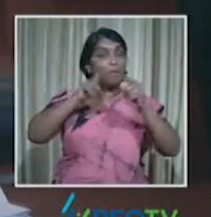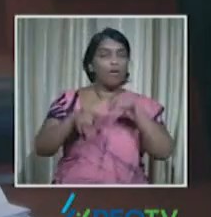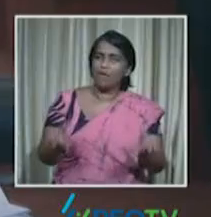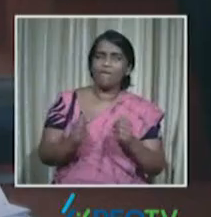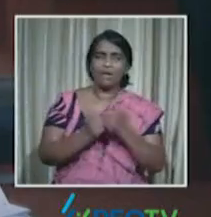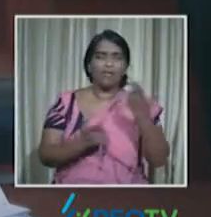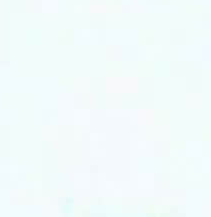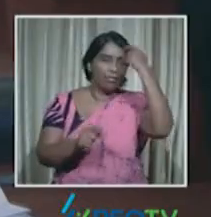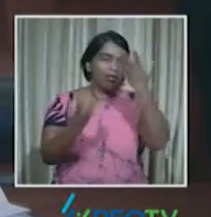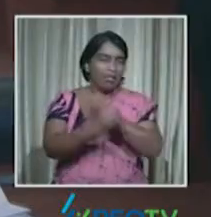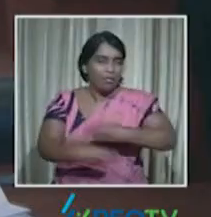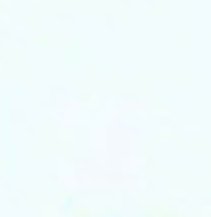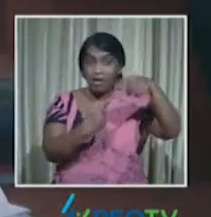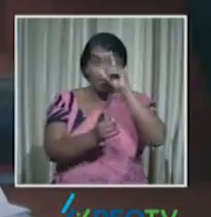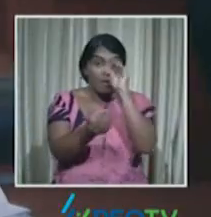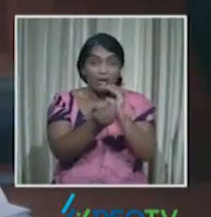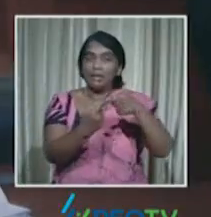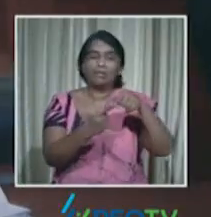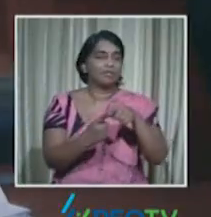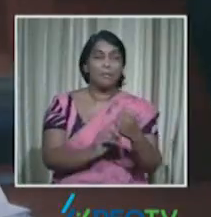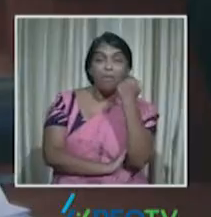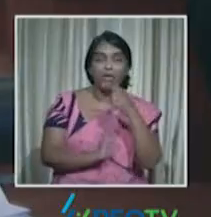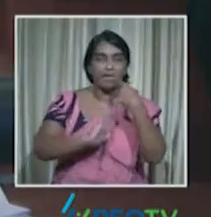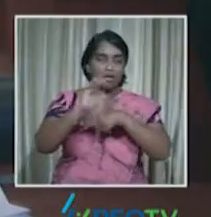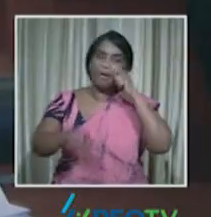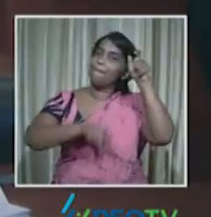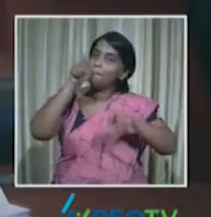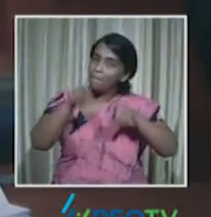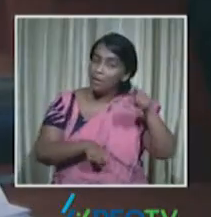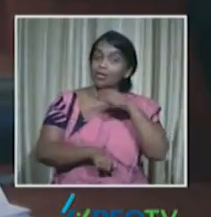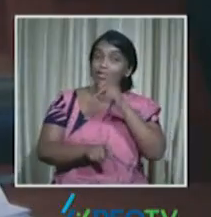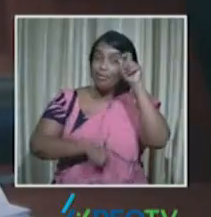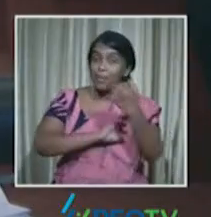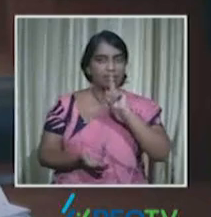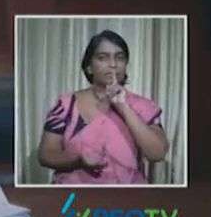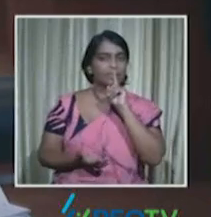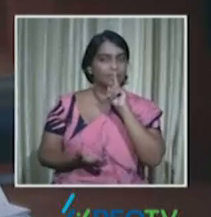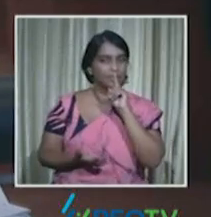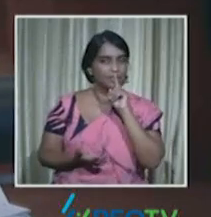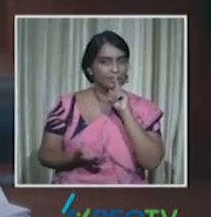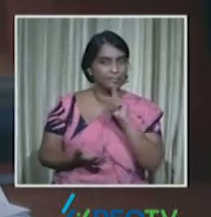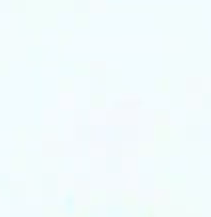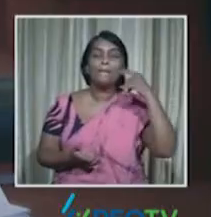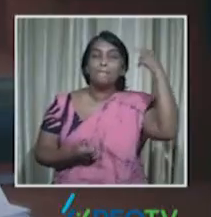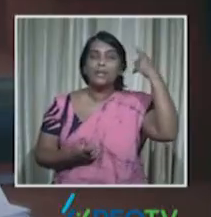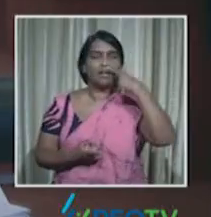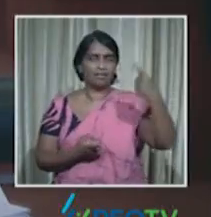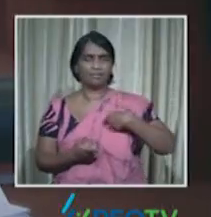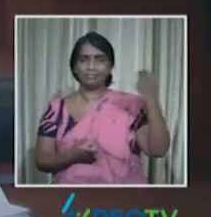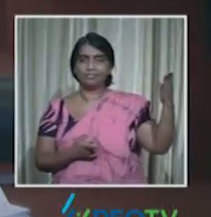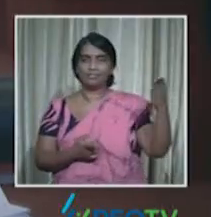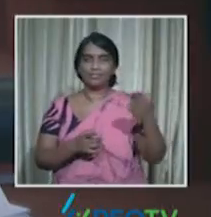හිස් ඔලුගඩි තුනෙන් දෙක තමයි බලය කියලා හිතුවා බලය කියන්නේ මේ රටේ ජනතාව අන්නේ ජනතාවගේ බලය තමයි දෙලියට අවිල්ල තිබෙන්නේ මෙයා මට පිස්ස කියනවා මෙයා කෝටි